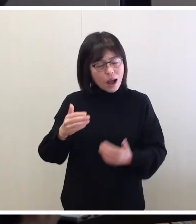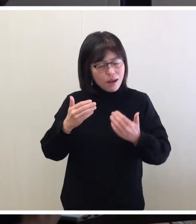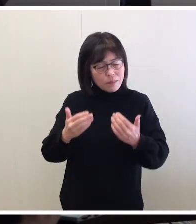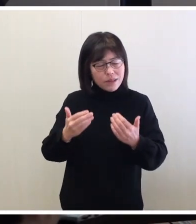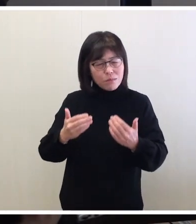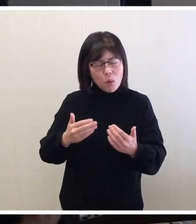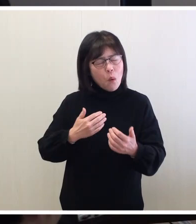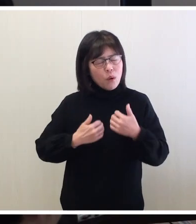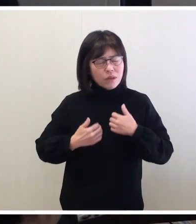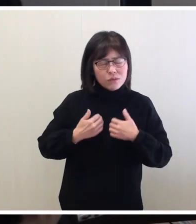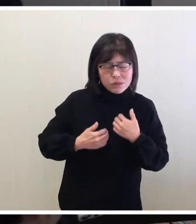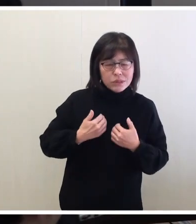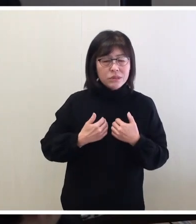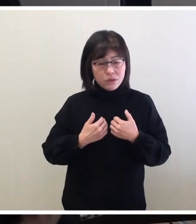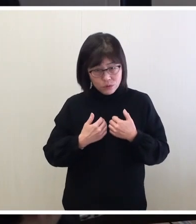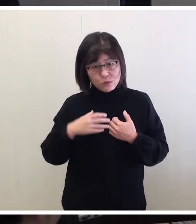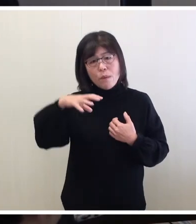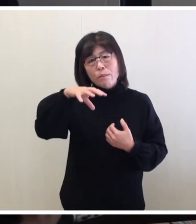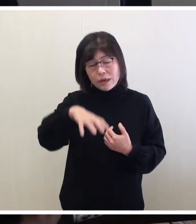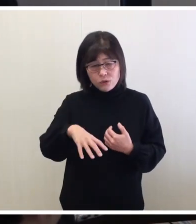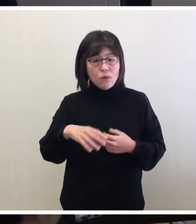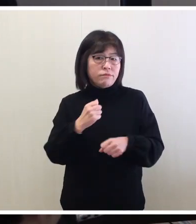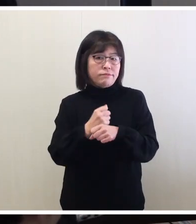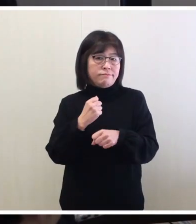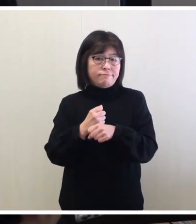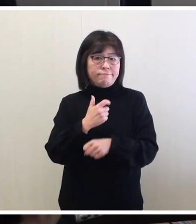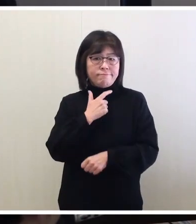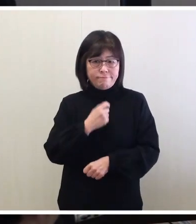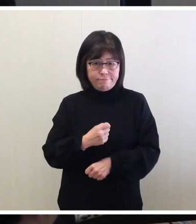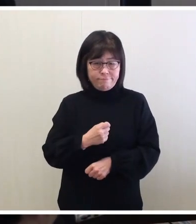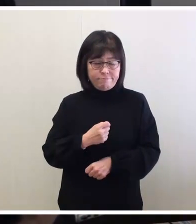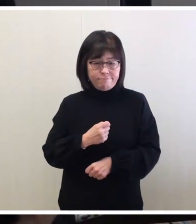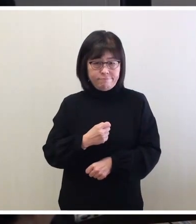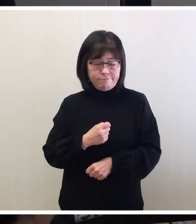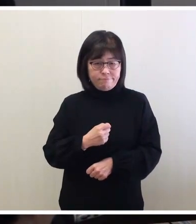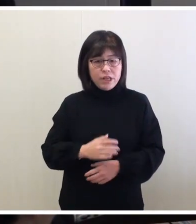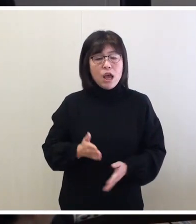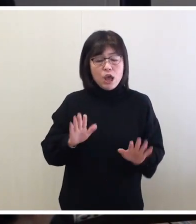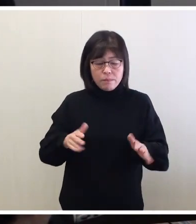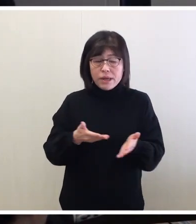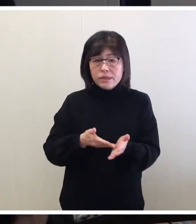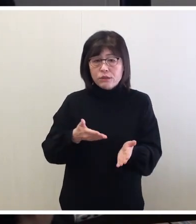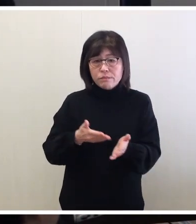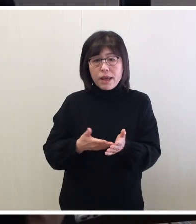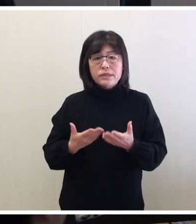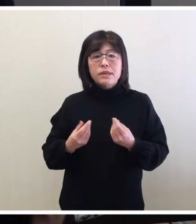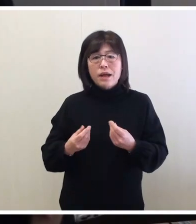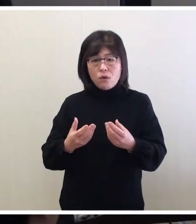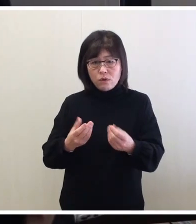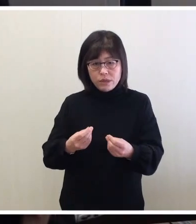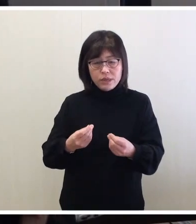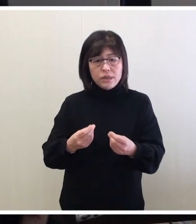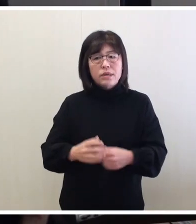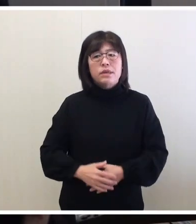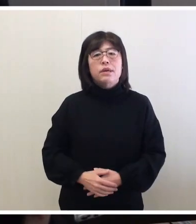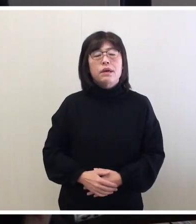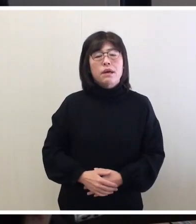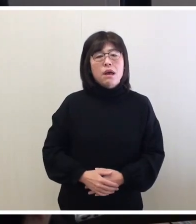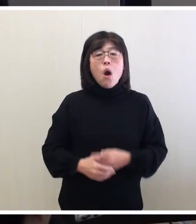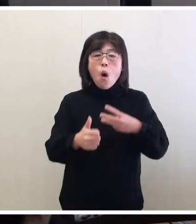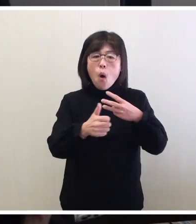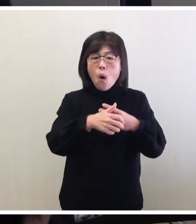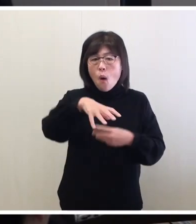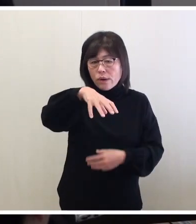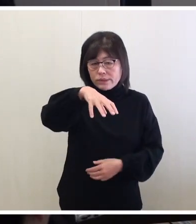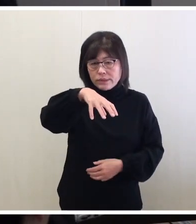びの楽しさに目覚める場となることを目指していきます。以上のように本学創設の